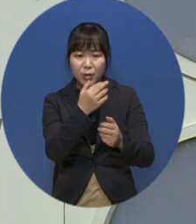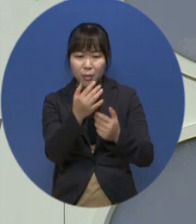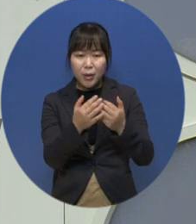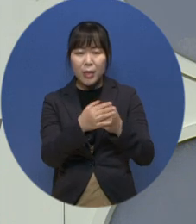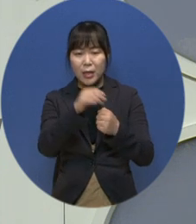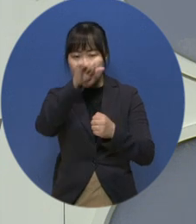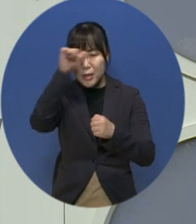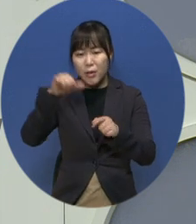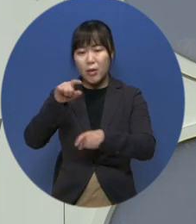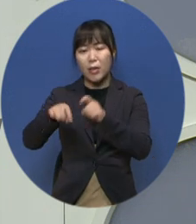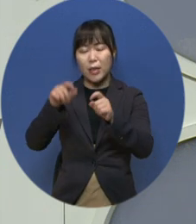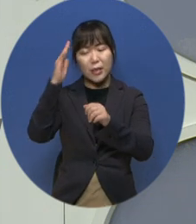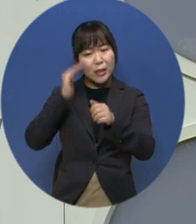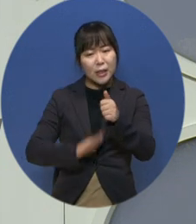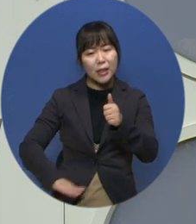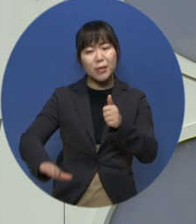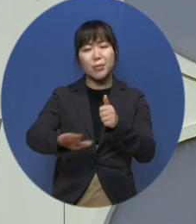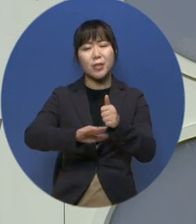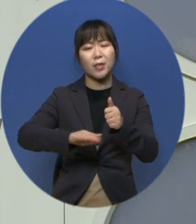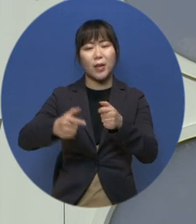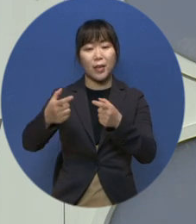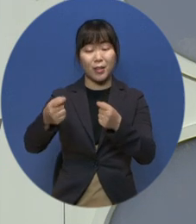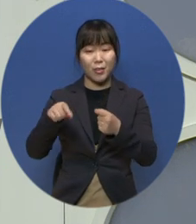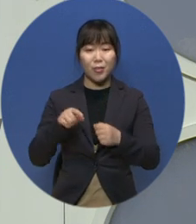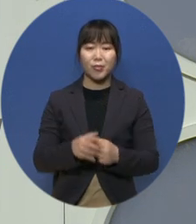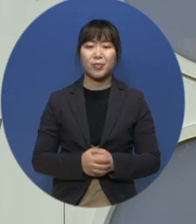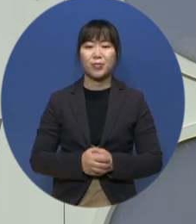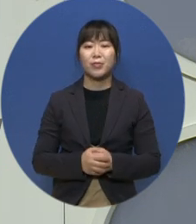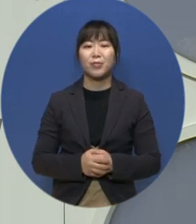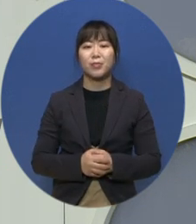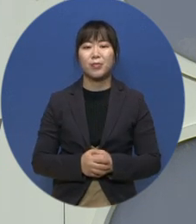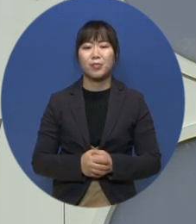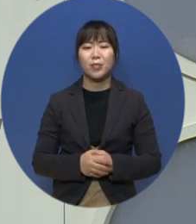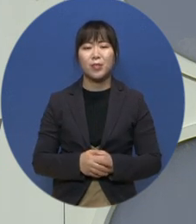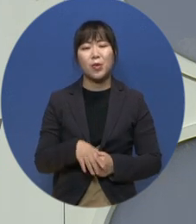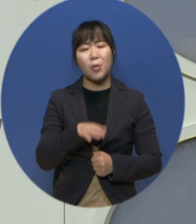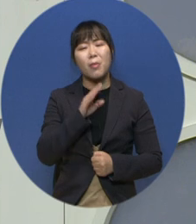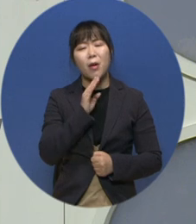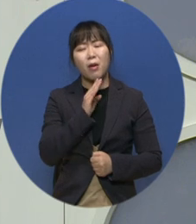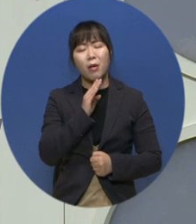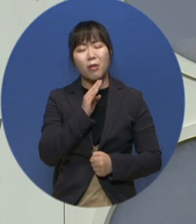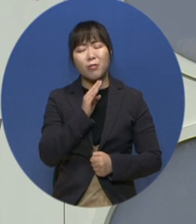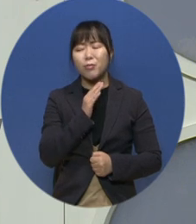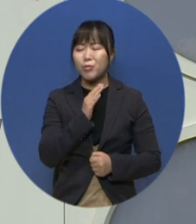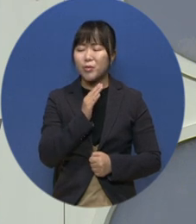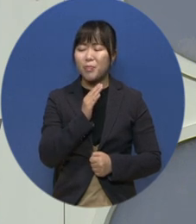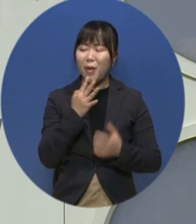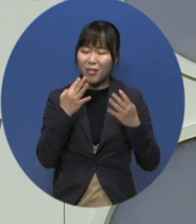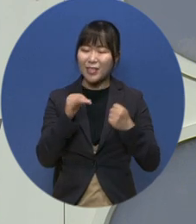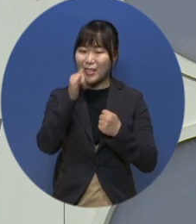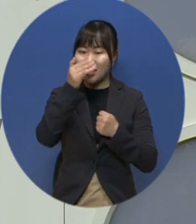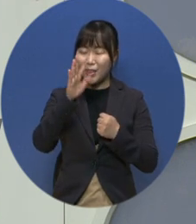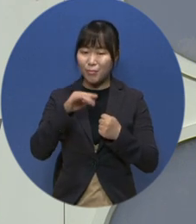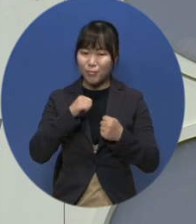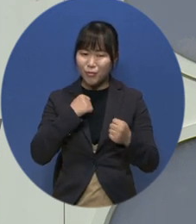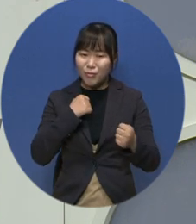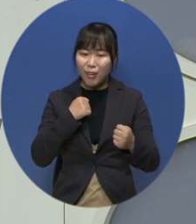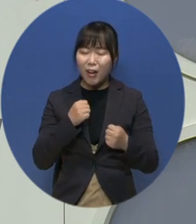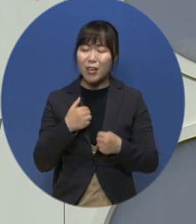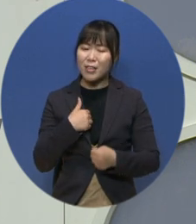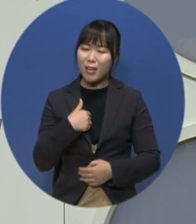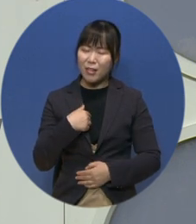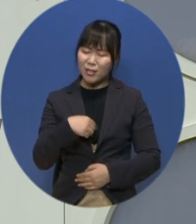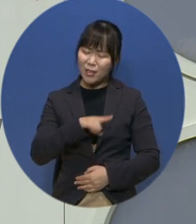그림자에 불과한 것 뭐 이런 대사라든가 뭐 굉장히 추억 같은 작품들이 많은데 그럼에도 불구하고